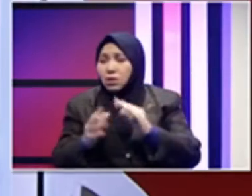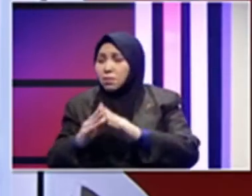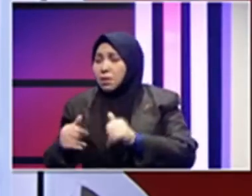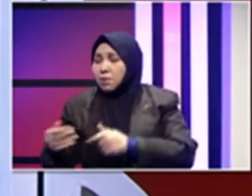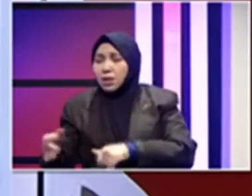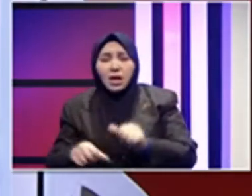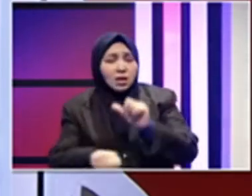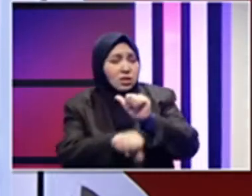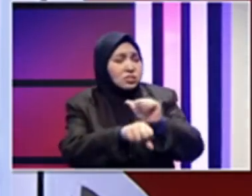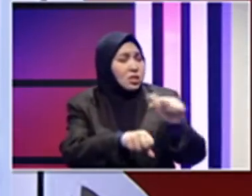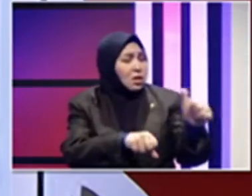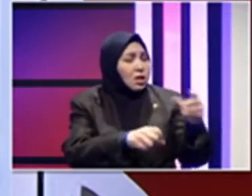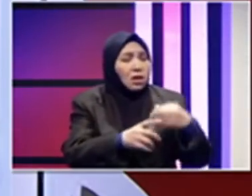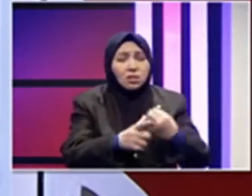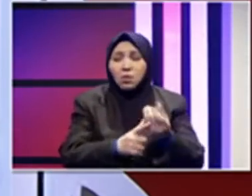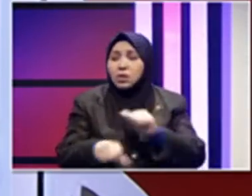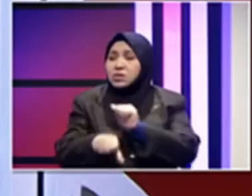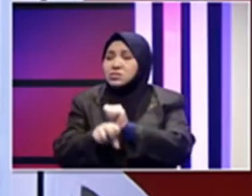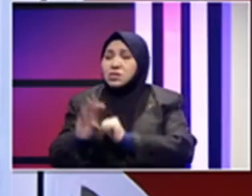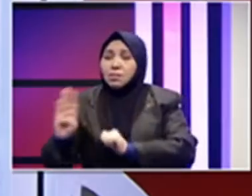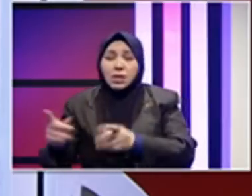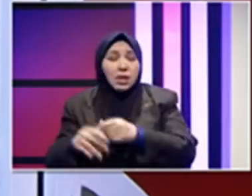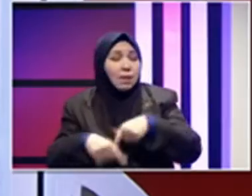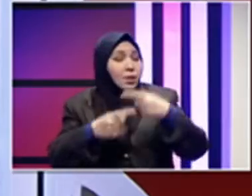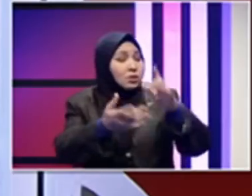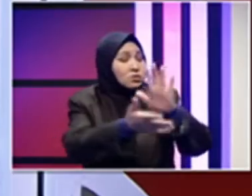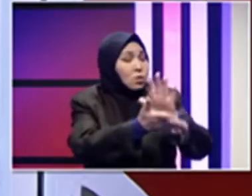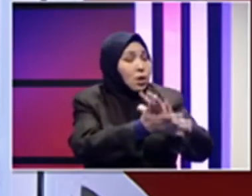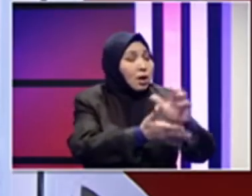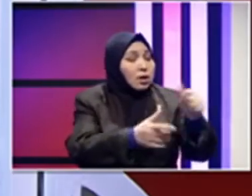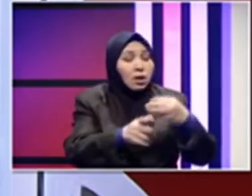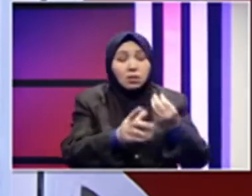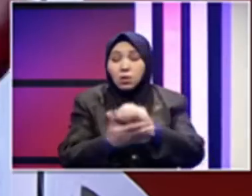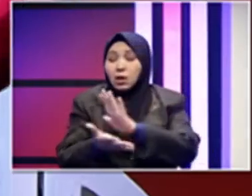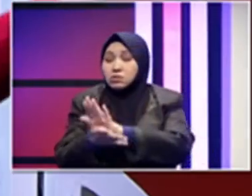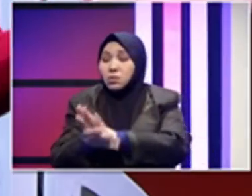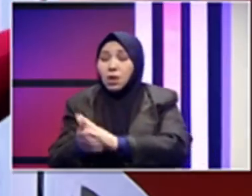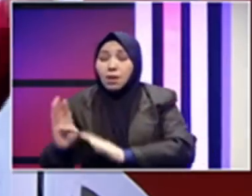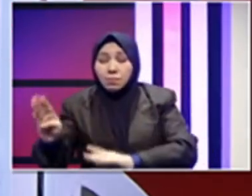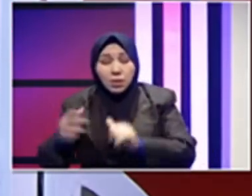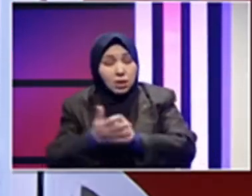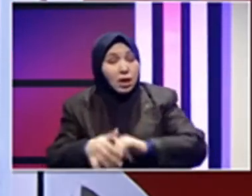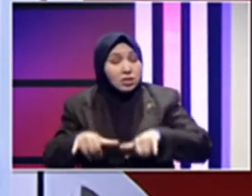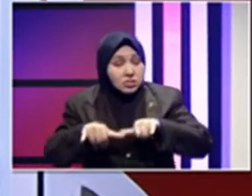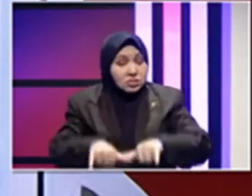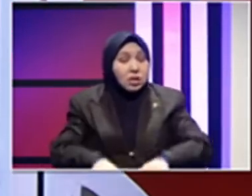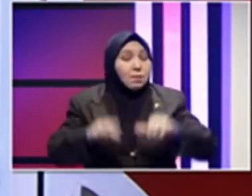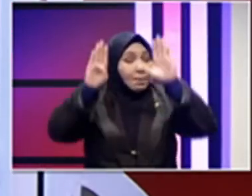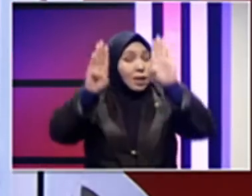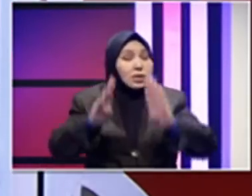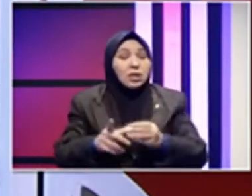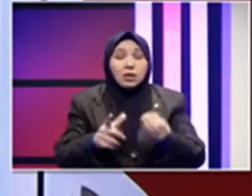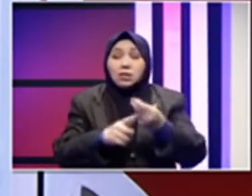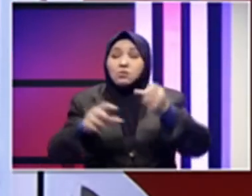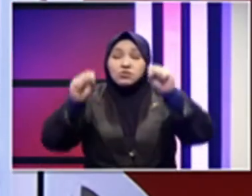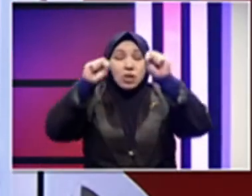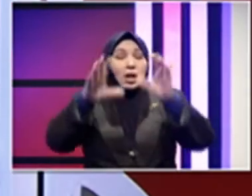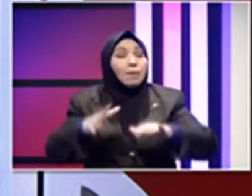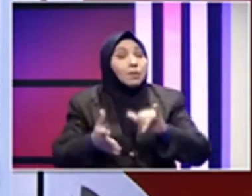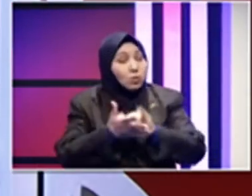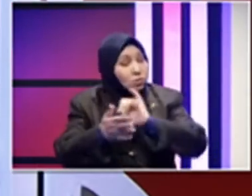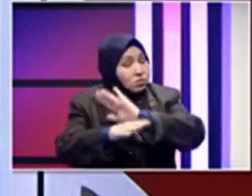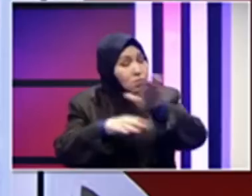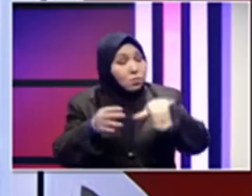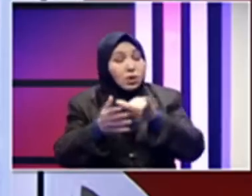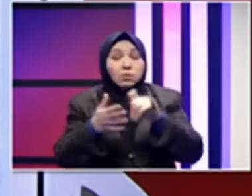ke kerja B, ataupun nak pergi sekolah A ke sekolah B, nak tinggal dekat Bangi ke Shah Alam, contohnya lah ustaz, kan. Itu semuanya